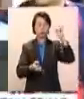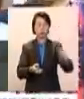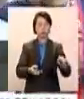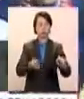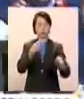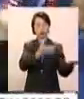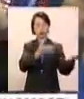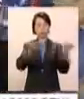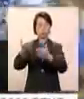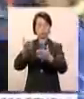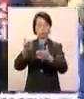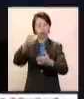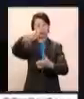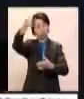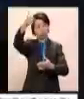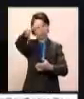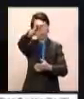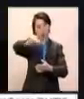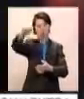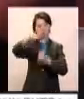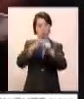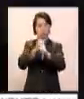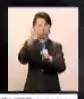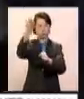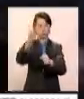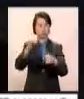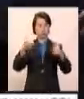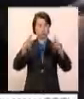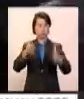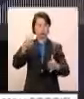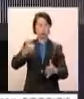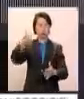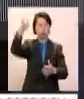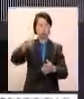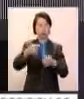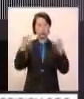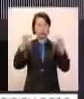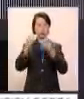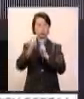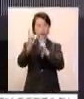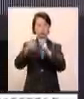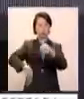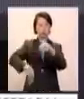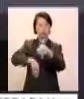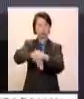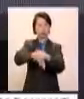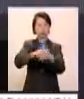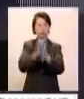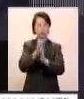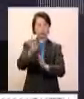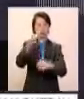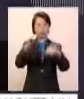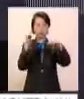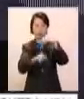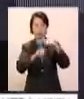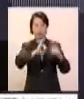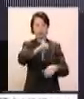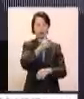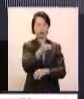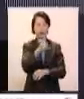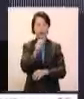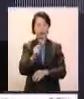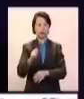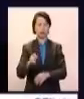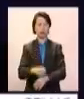Liga Juara-Juara Asia tahun depan. Pemain paling bernilai musim ini pada Majlis Anugerah Bola Sepak Kebangsaan menjadi milik penyerang JDT,